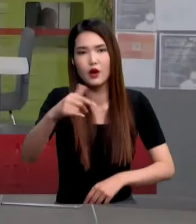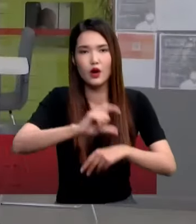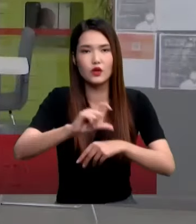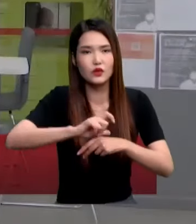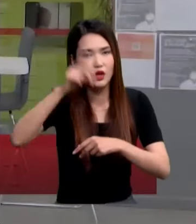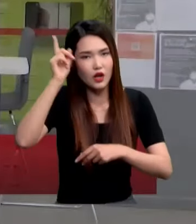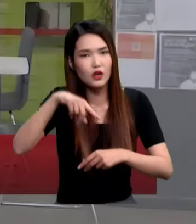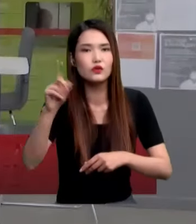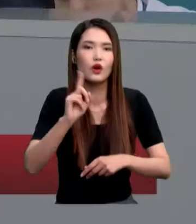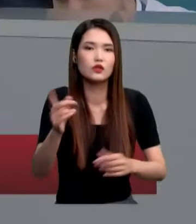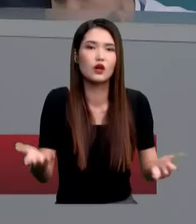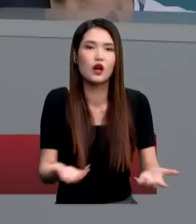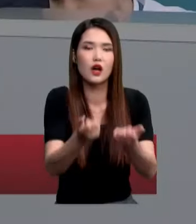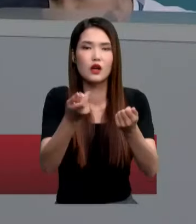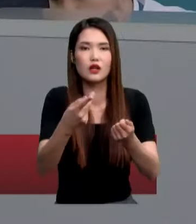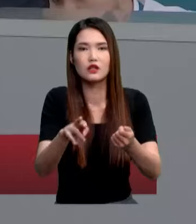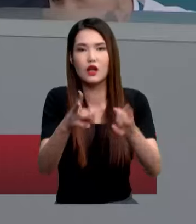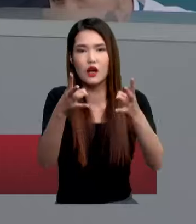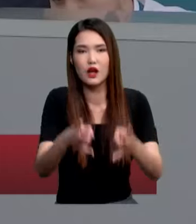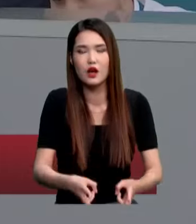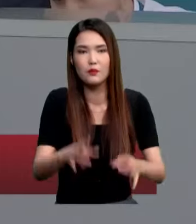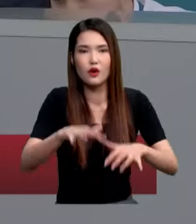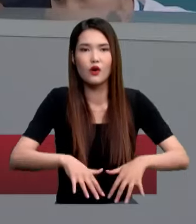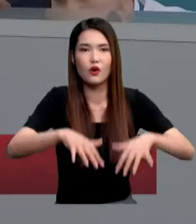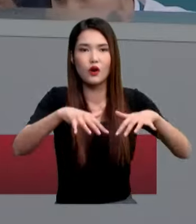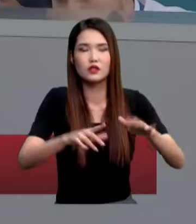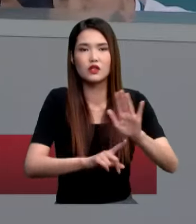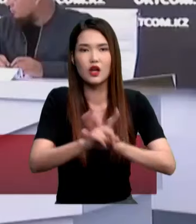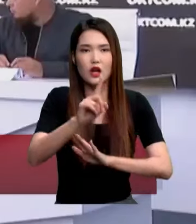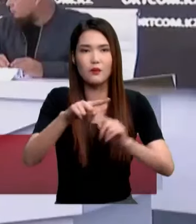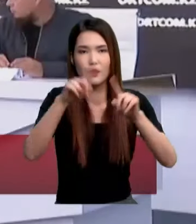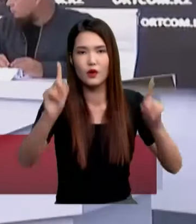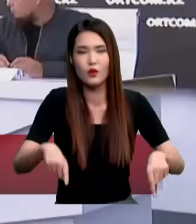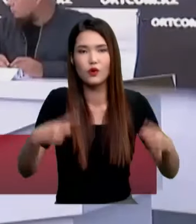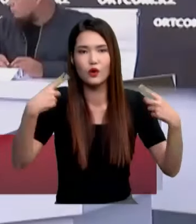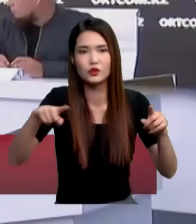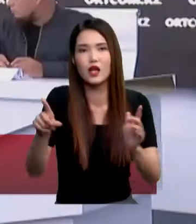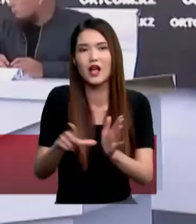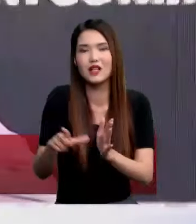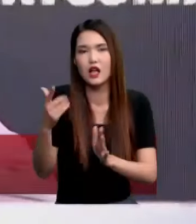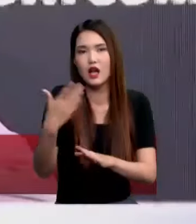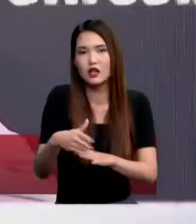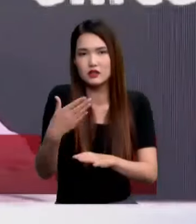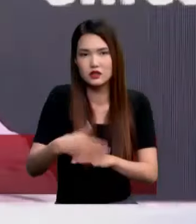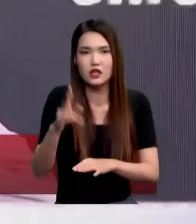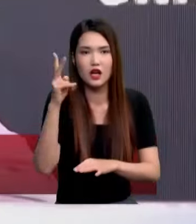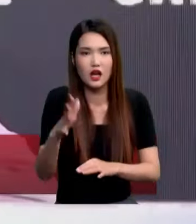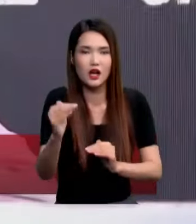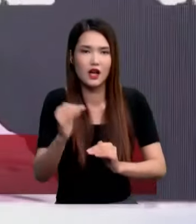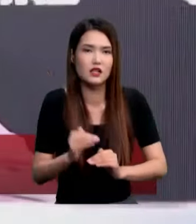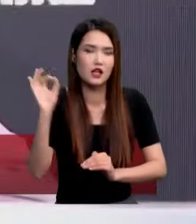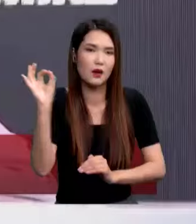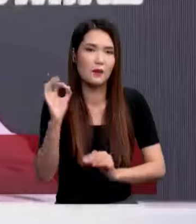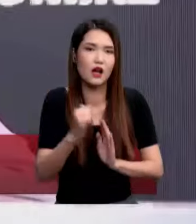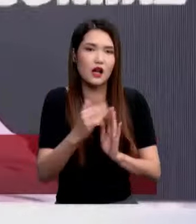словам, не исключено, что поддержка для пострадавших от паводков поступит в рамках других льготных ипотек с низкой процентной